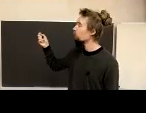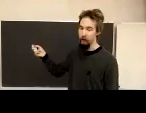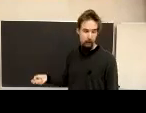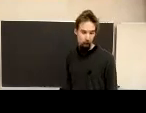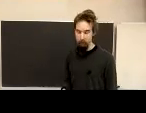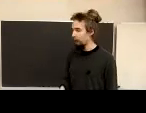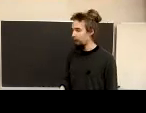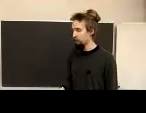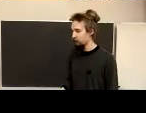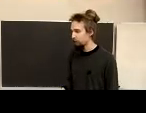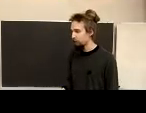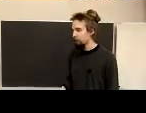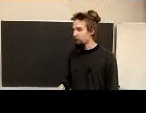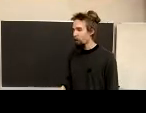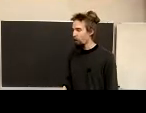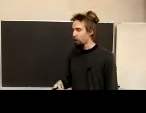johtaa egocentrisyyden vähenemiseen.